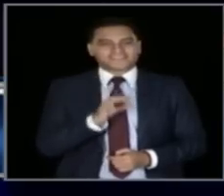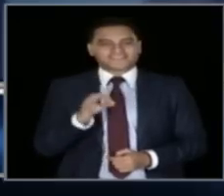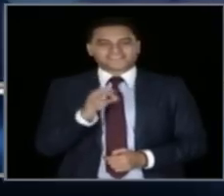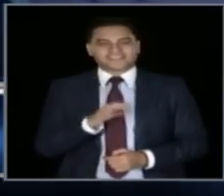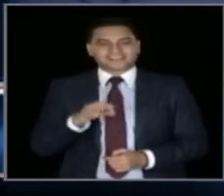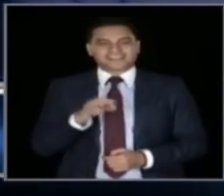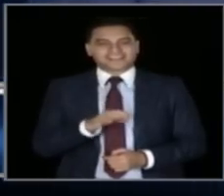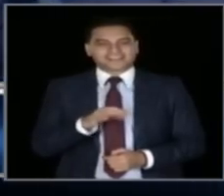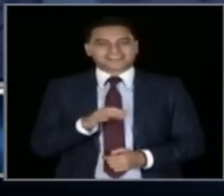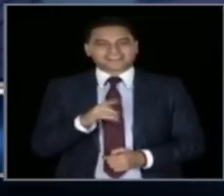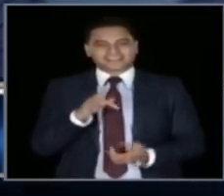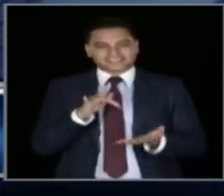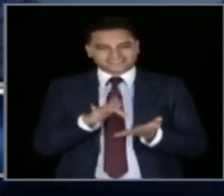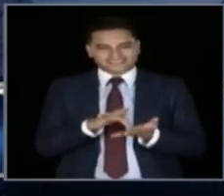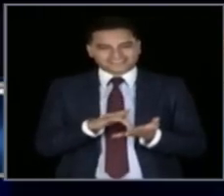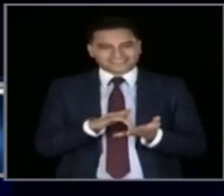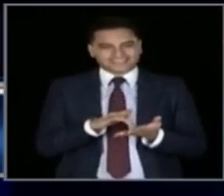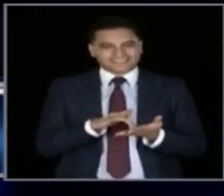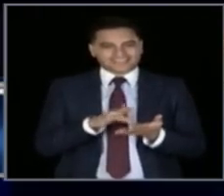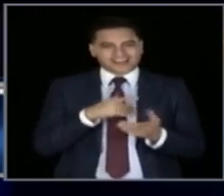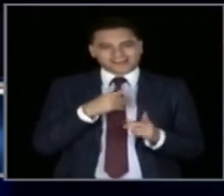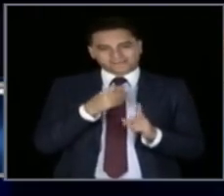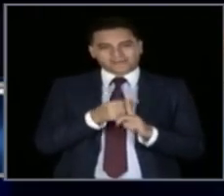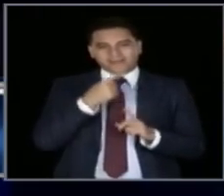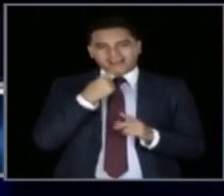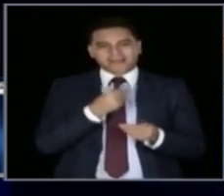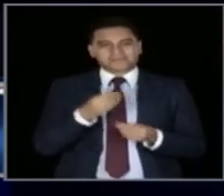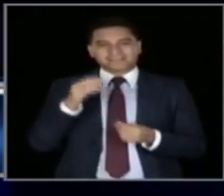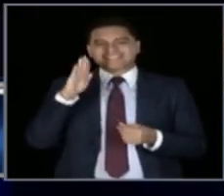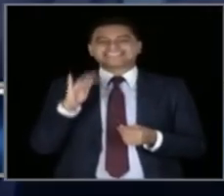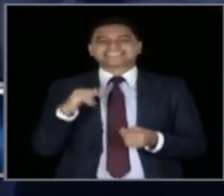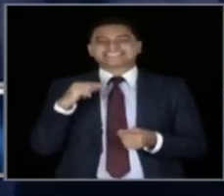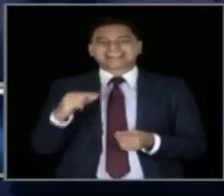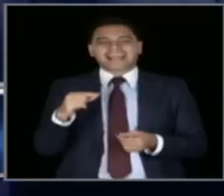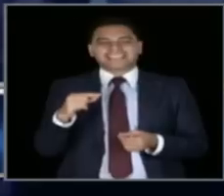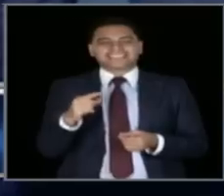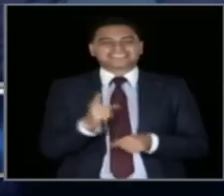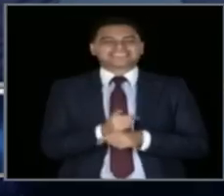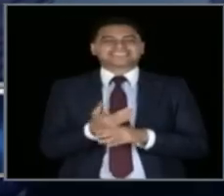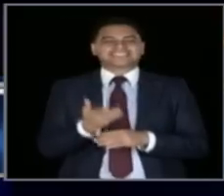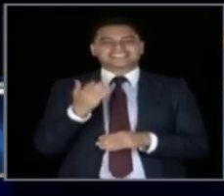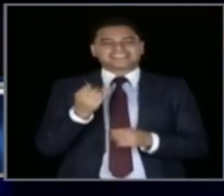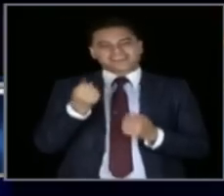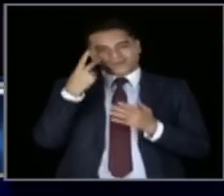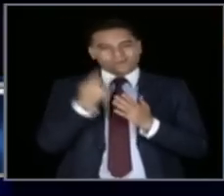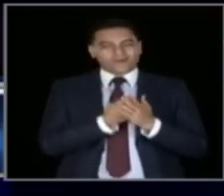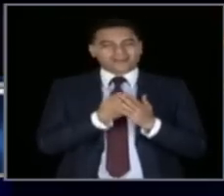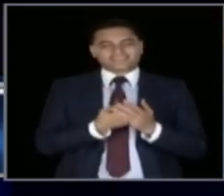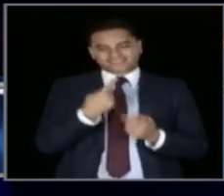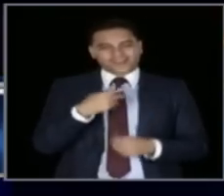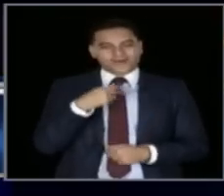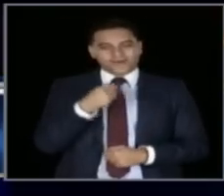اللهم بلغت، اللهم فشل. بحبها منك جدا يا سيد الروائي دي. عبد الله 20